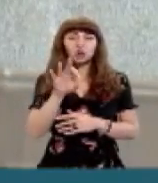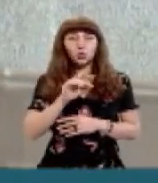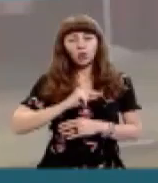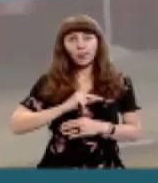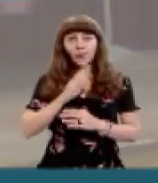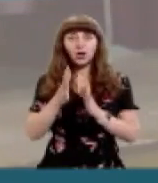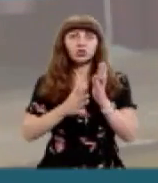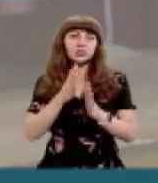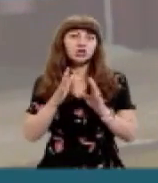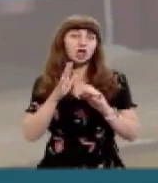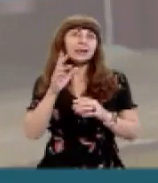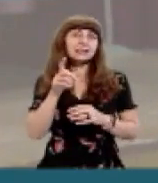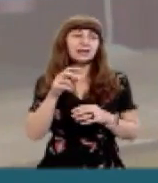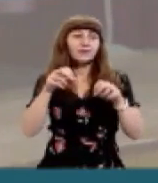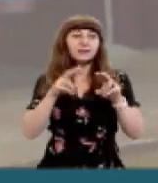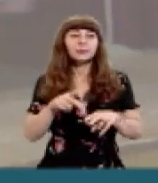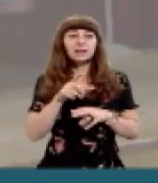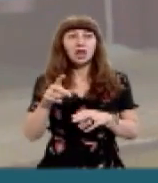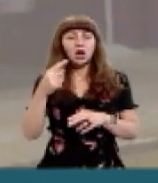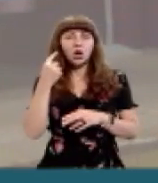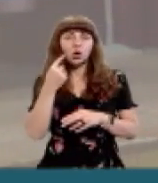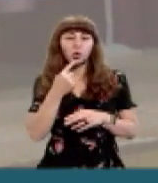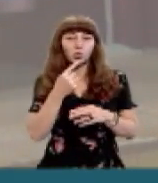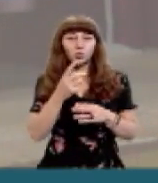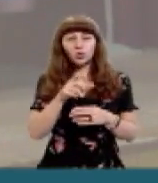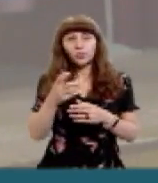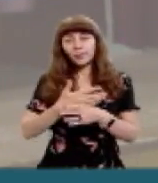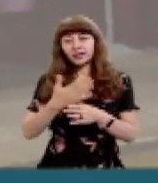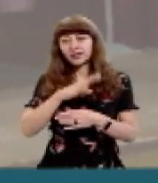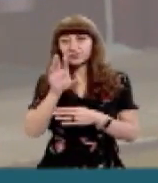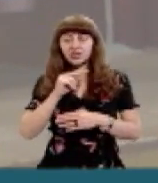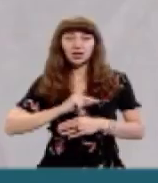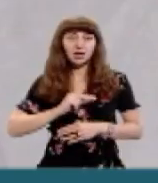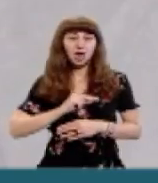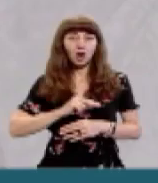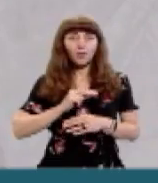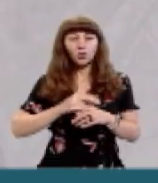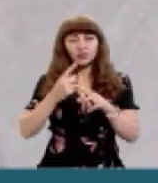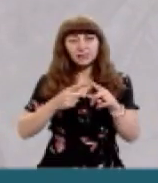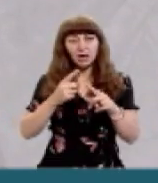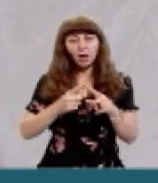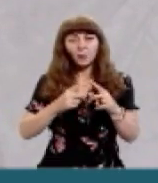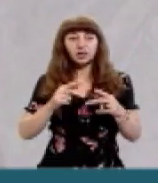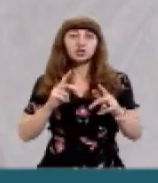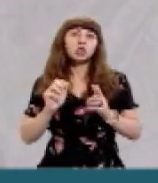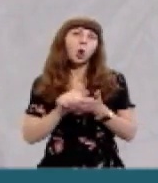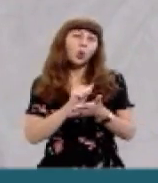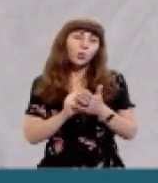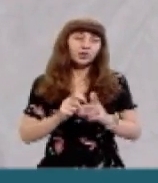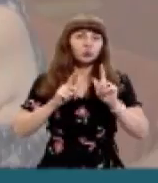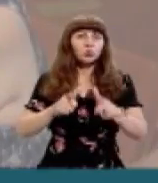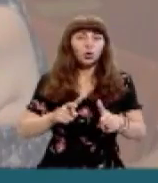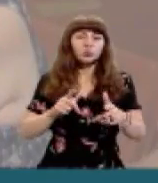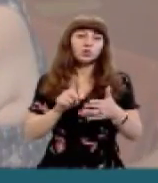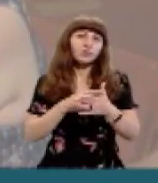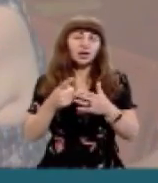по языку жестов. Людям с нарушением слуха она помогает буквально на всех этапах работы с документами, будь то трудоустройство или консультация врача.